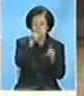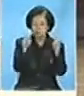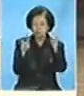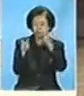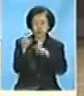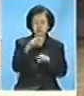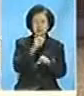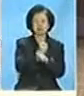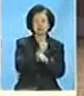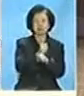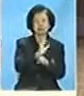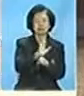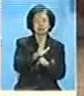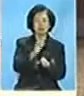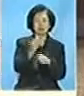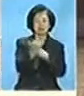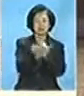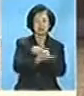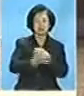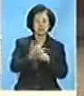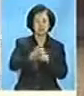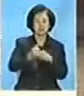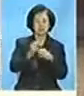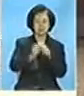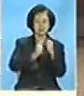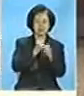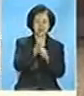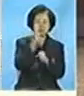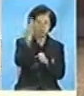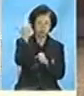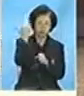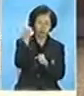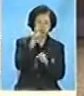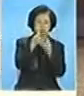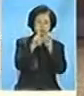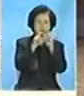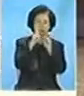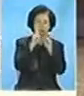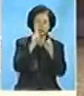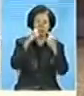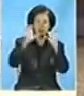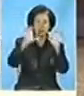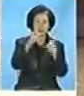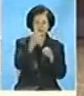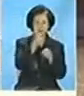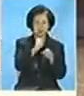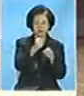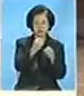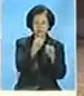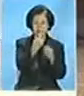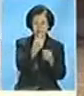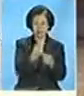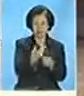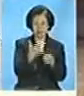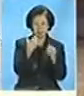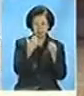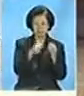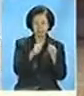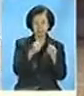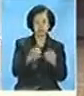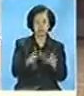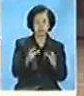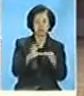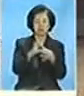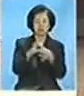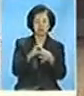ครับผมเองที่ผ่านมานะครับตลอดปีกว่าผมมีกระทู้ถามรัฐบาล10กว่ากระทู้ก็ตอบไปหลายกระทู้แล้วซึ่งเป็นประเด็นเกี่ยวกับการบริหารราช